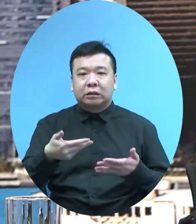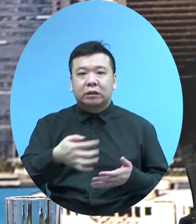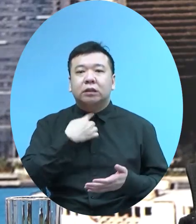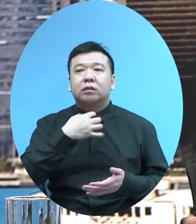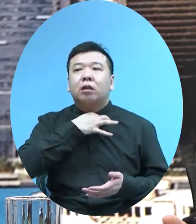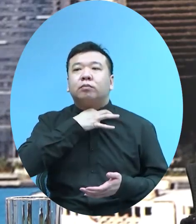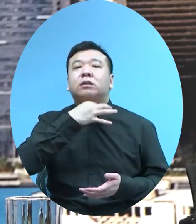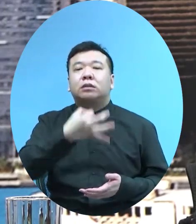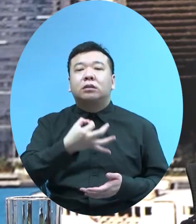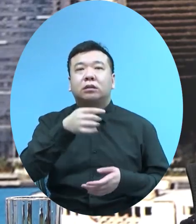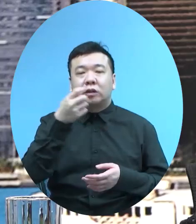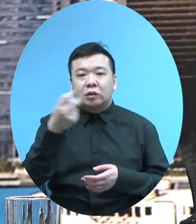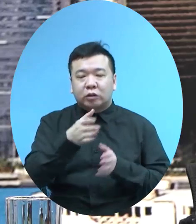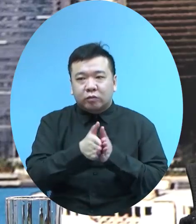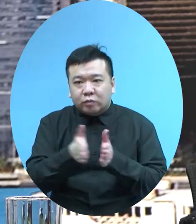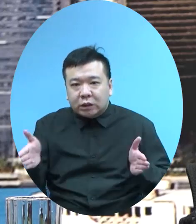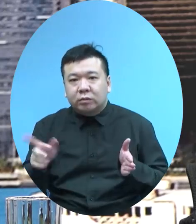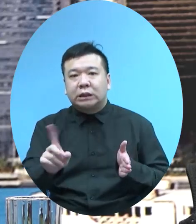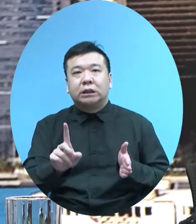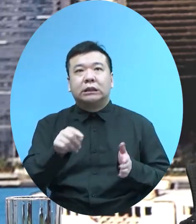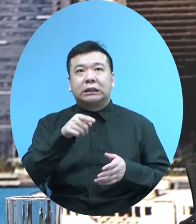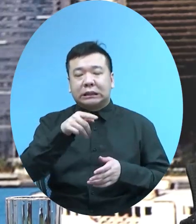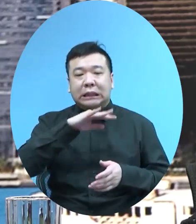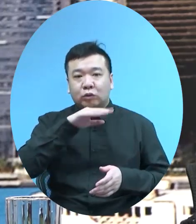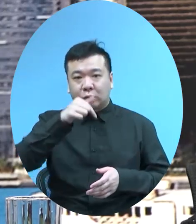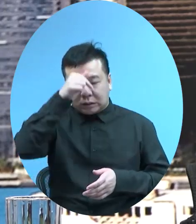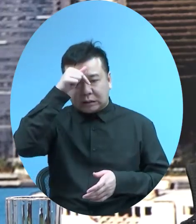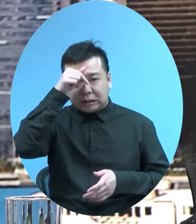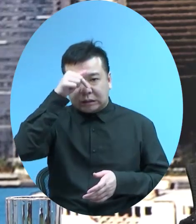退液，其實我哋再擴闊一步就係、是，如果醫生喺臨